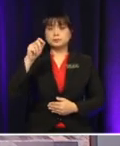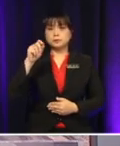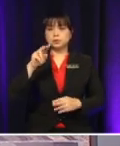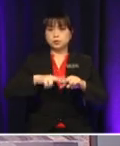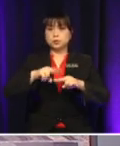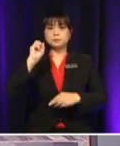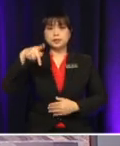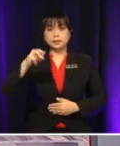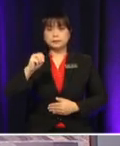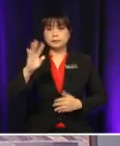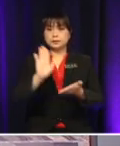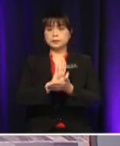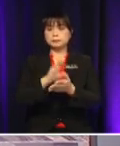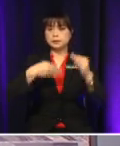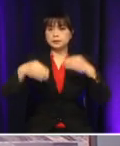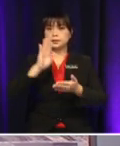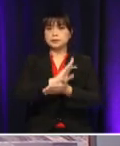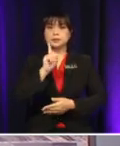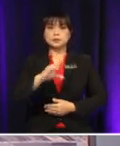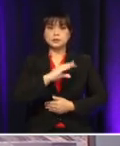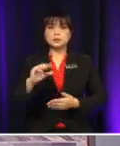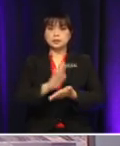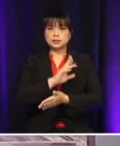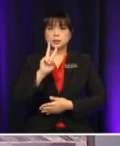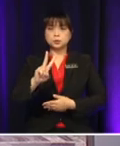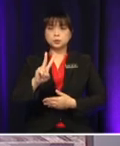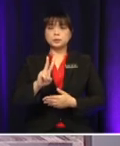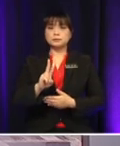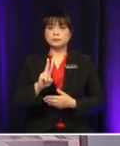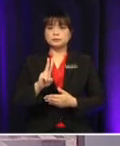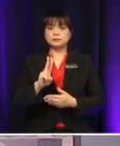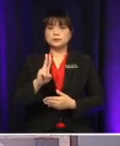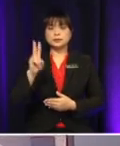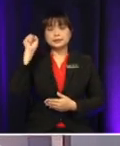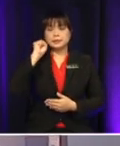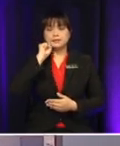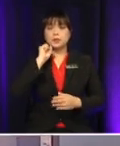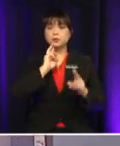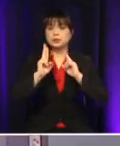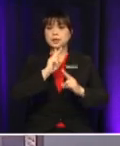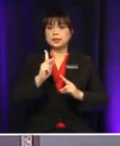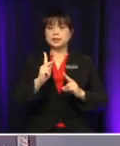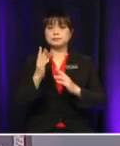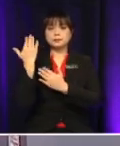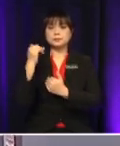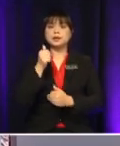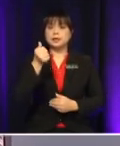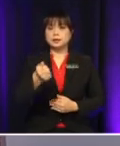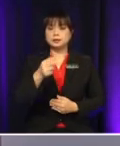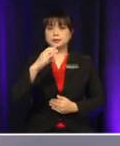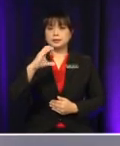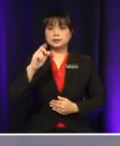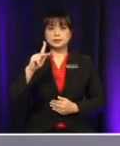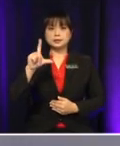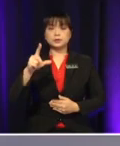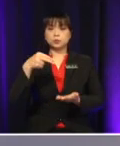biologi kertas 1 dan 2 bagian I saya ucapkan nah Semoga anda cekal mengulang